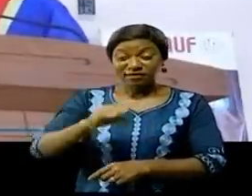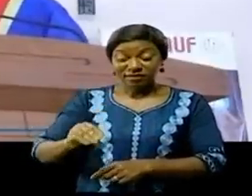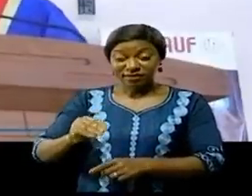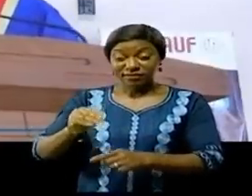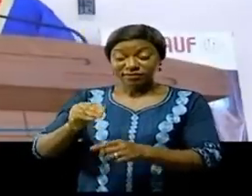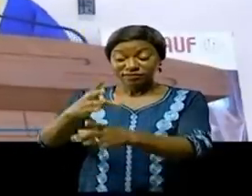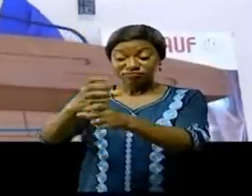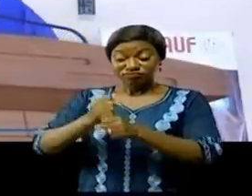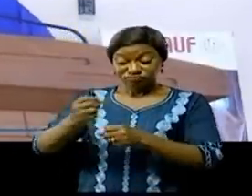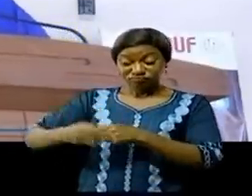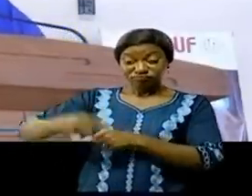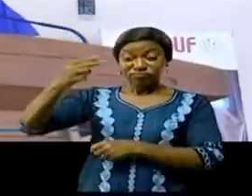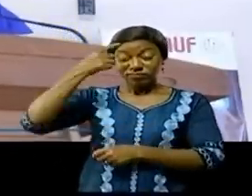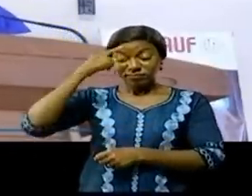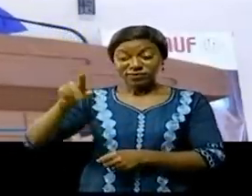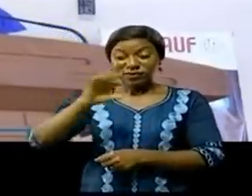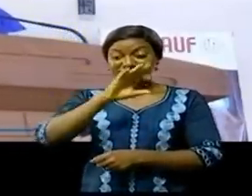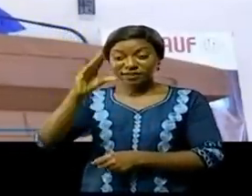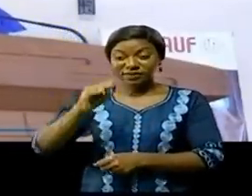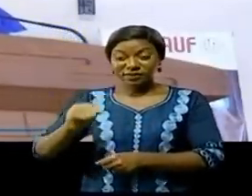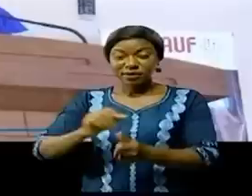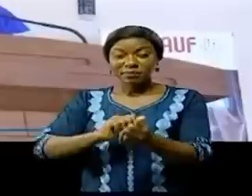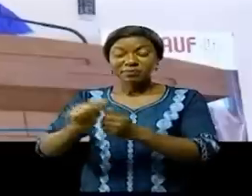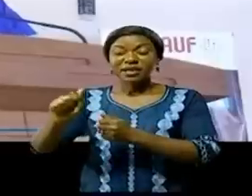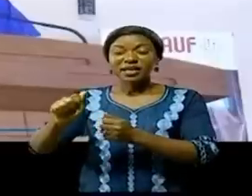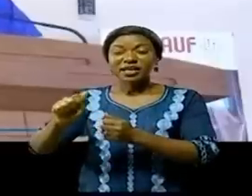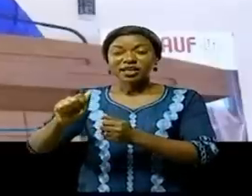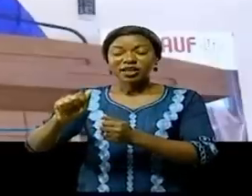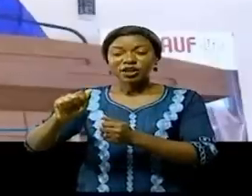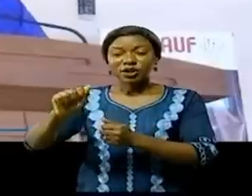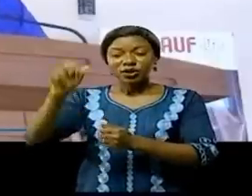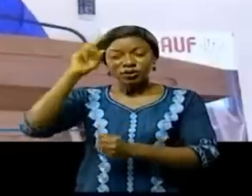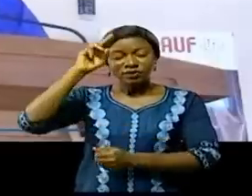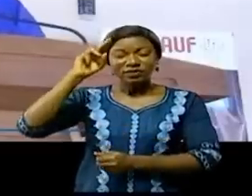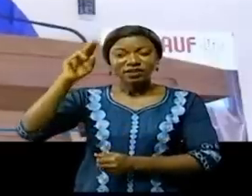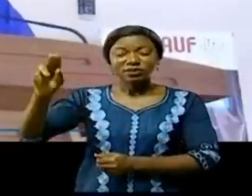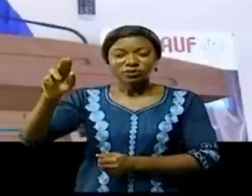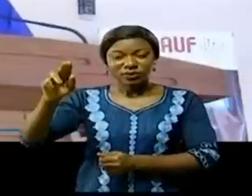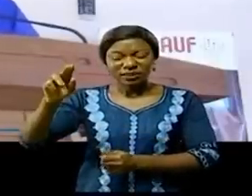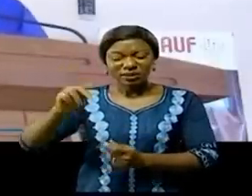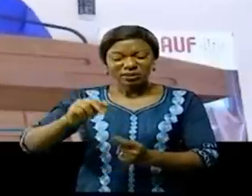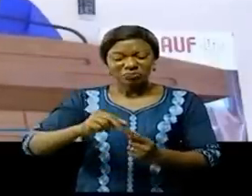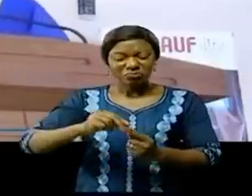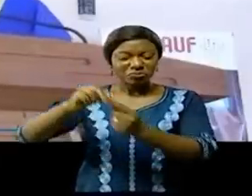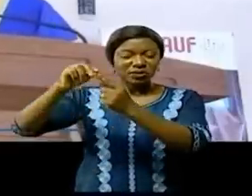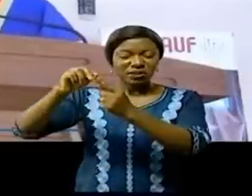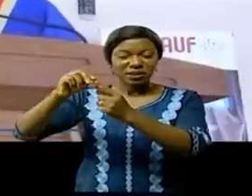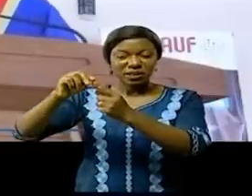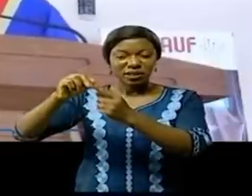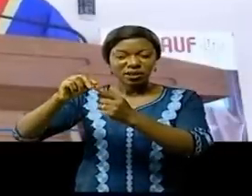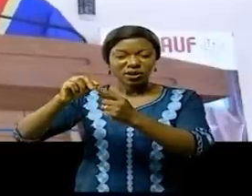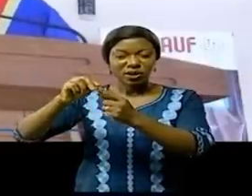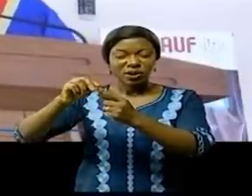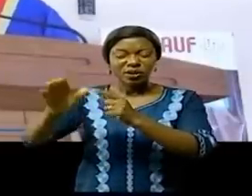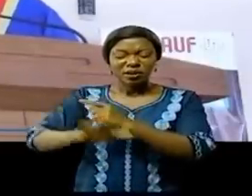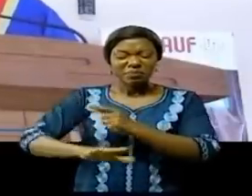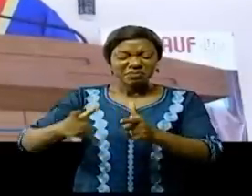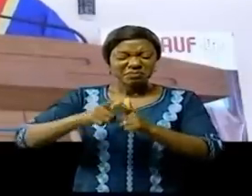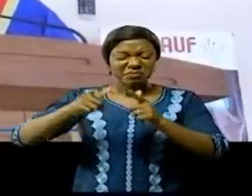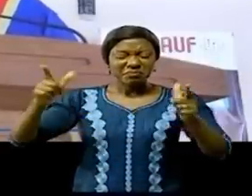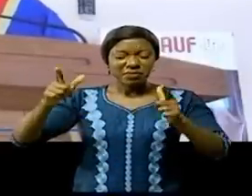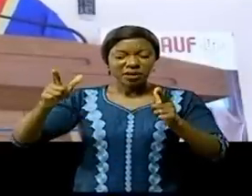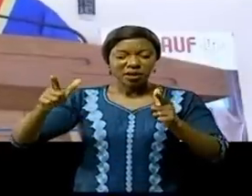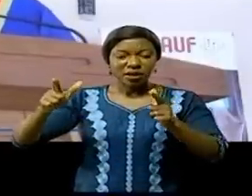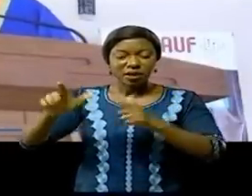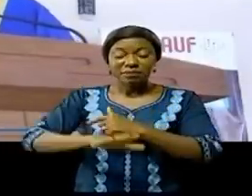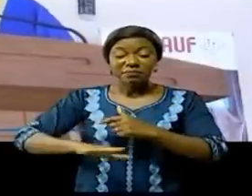Afrique par une université prestigieuse du pays, du plus grand pays au monde francophone,